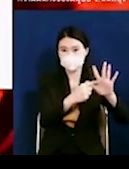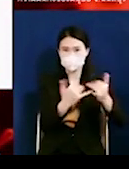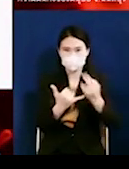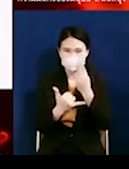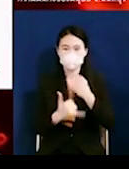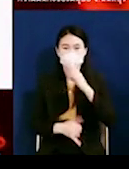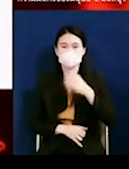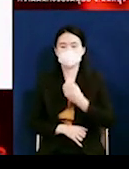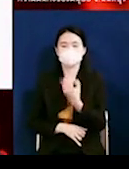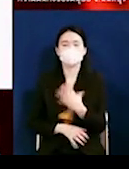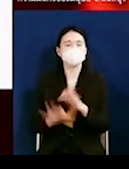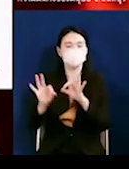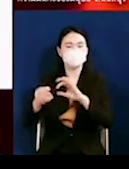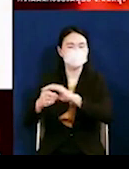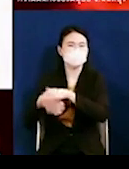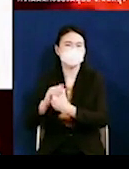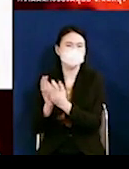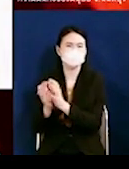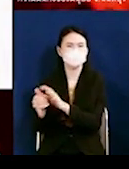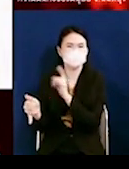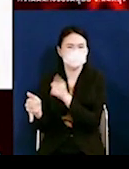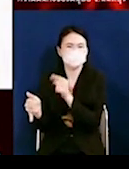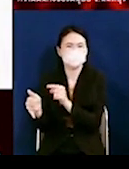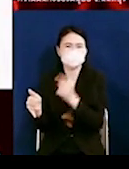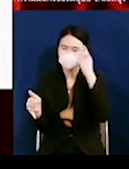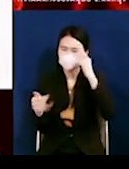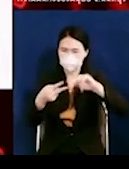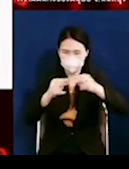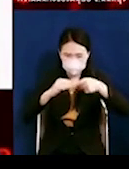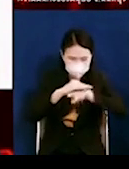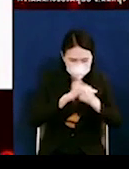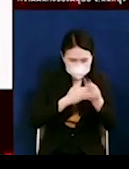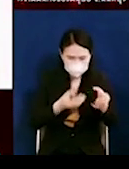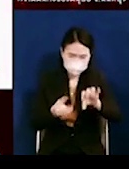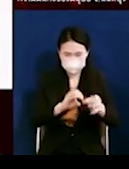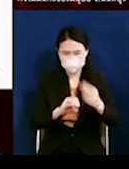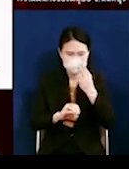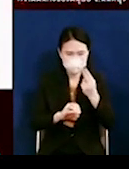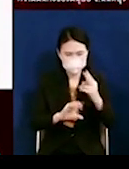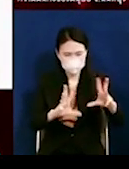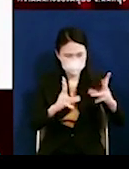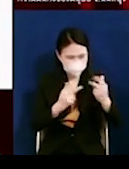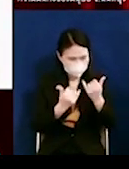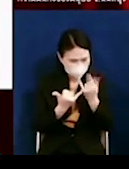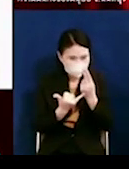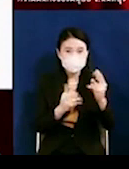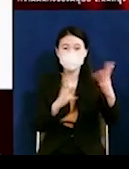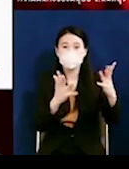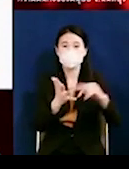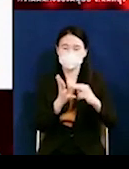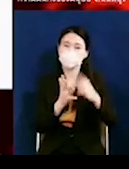คถ้าเขาตีเนียนคือหมายความว่าไอ้ส่วนอัลฟาเราหาไม่เจอแล้วล่ะนะเพราะไอ้ที่มันจะหายไปมันไม่หายสมมติอย่างนี้นะ